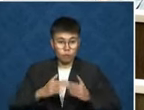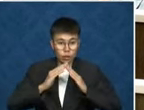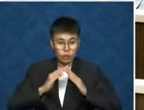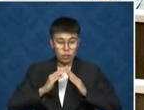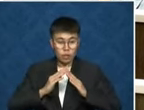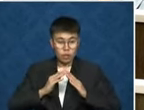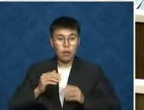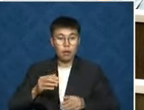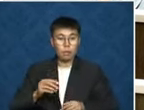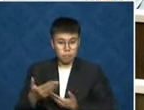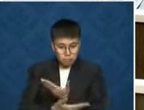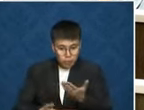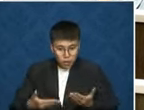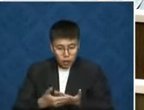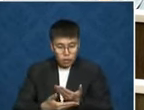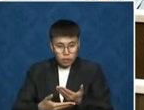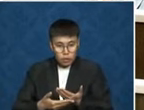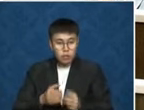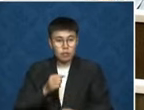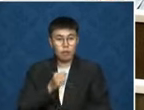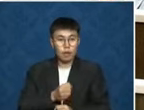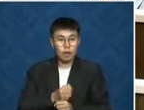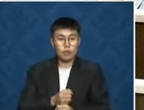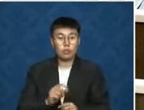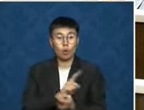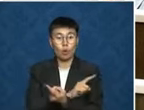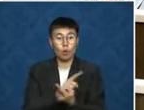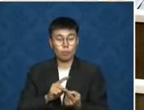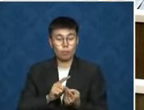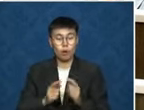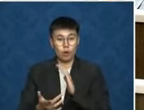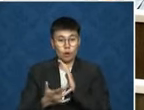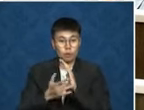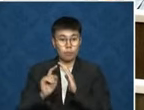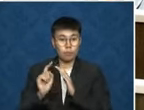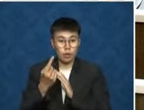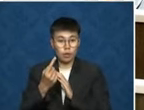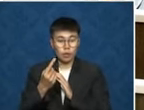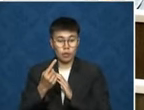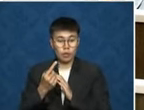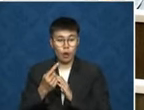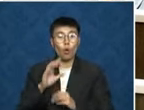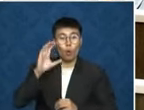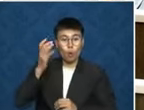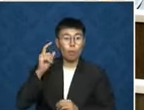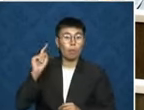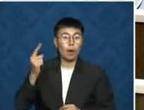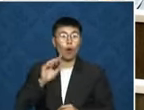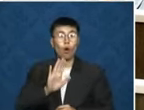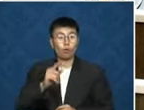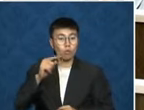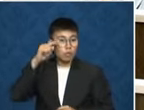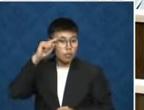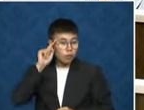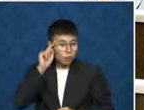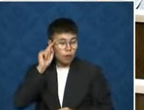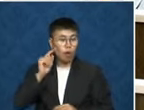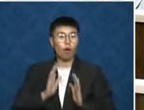ามัญพิจารณาการอยู่ร่วมกันของสังคมในยุคปัญญาประดิษฐ์และโลกาอัตโนมัติของคุณเท่าพิภพครับขอบคุ